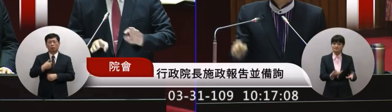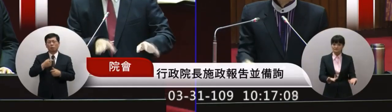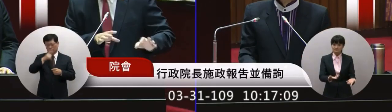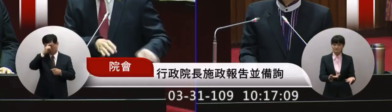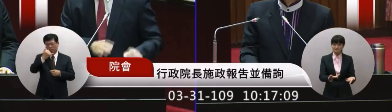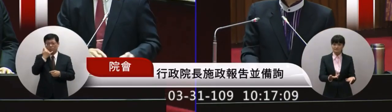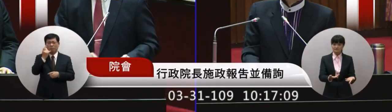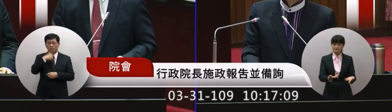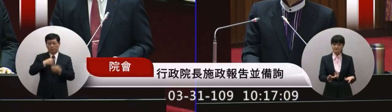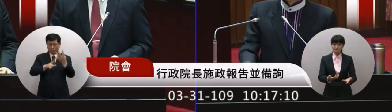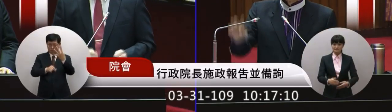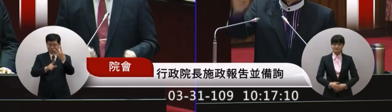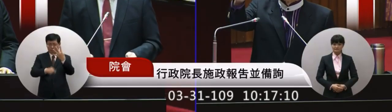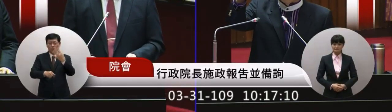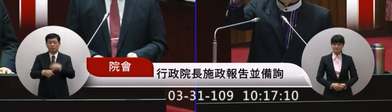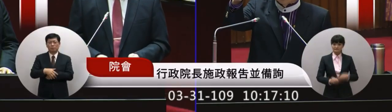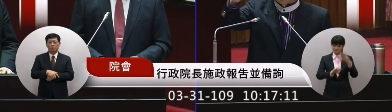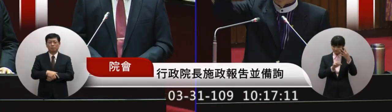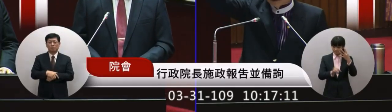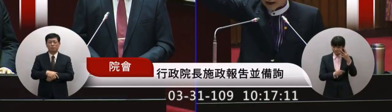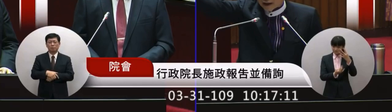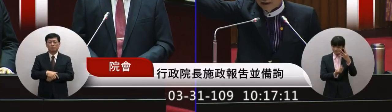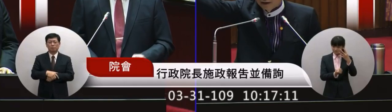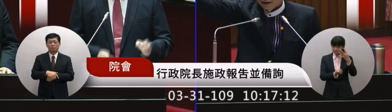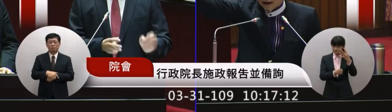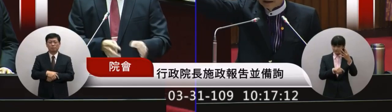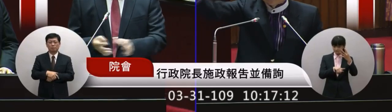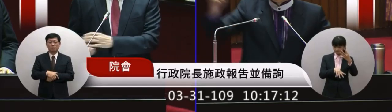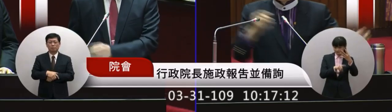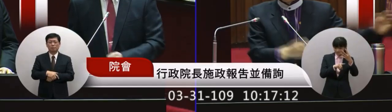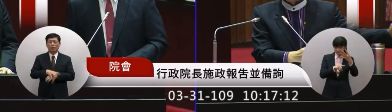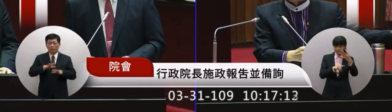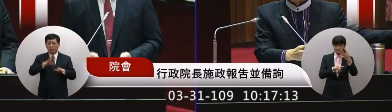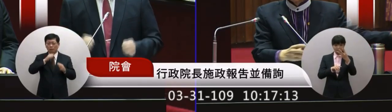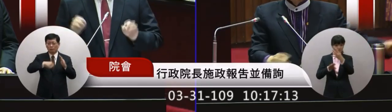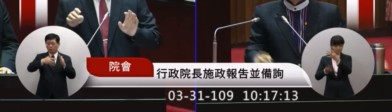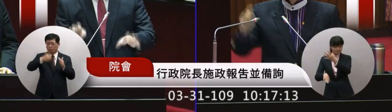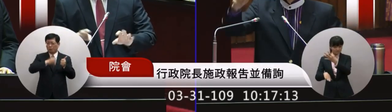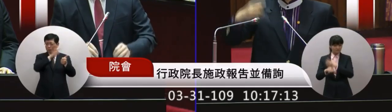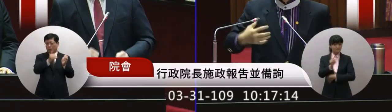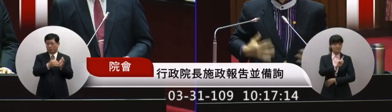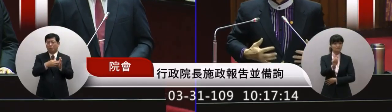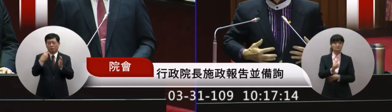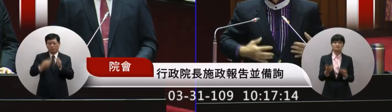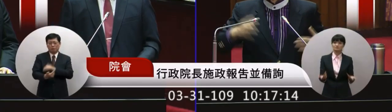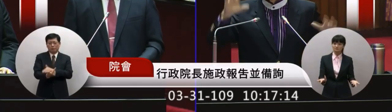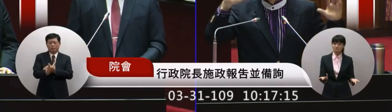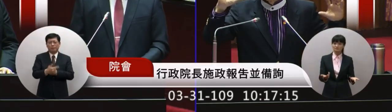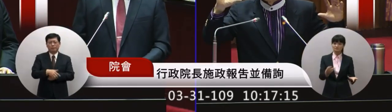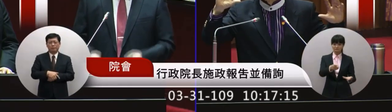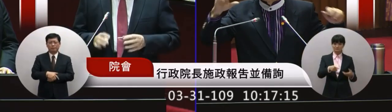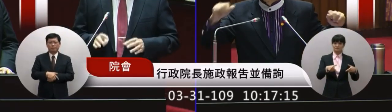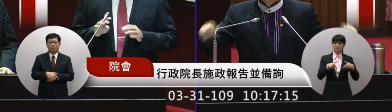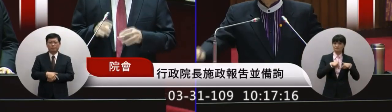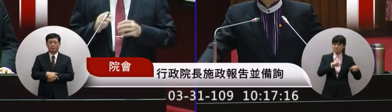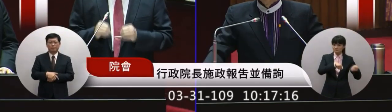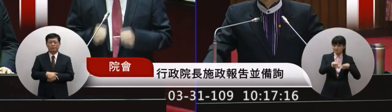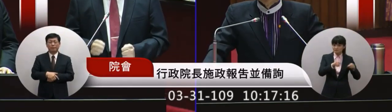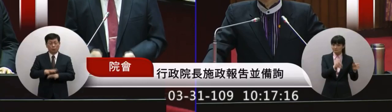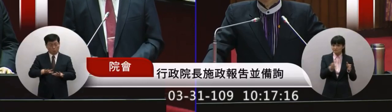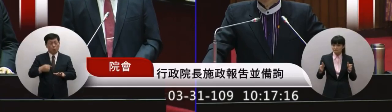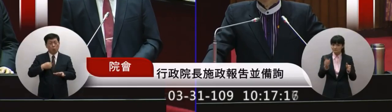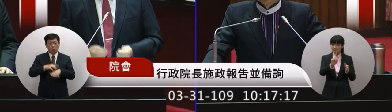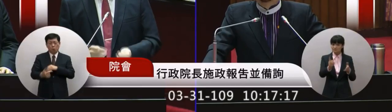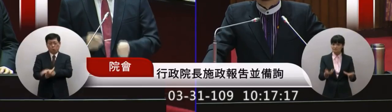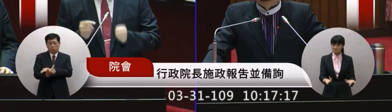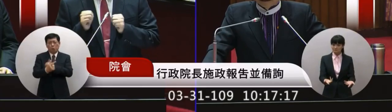希望讲看四月啦， 吼。四月当时四月车， 啊，阮只含个伊个报告了， 开始。啊，你心目中总会规划大概？ 啊，阮的